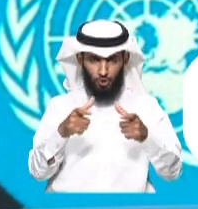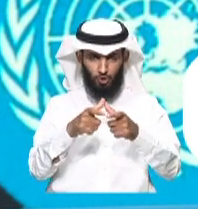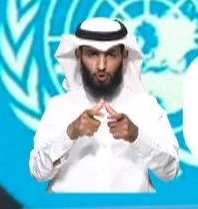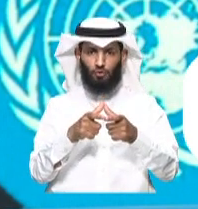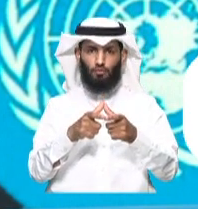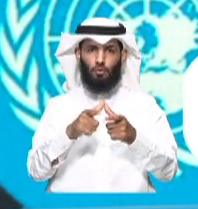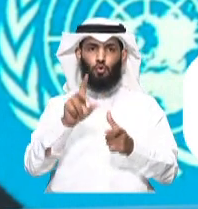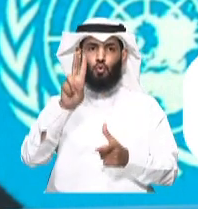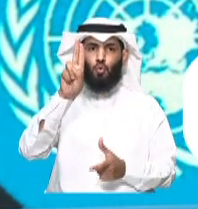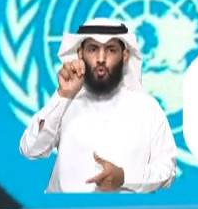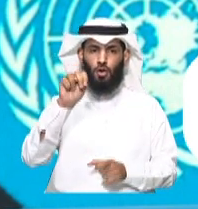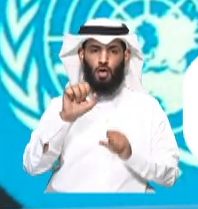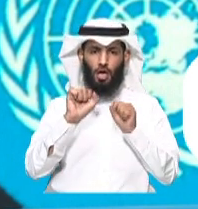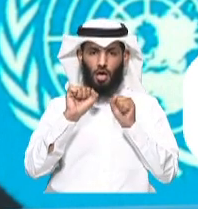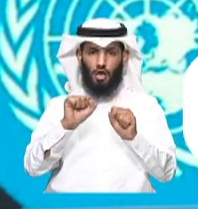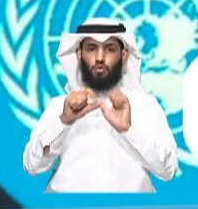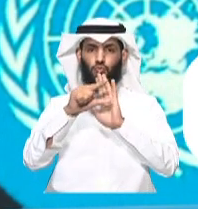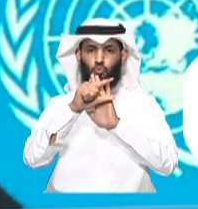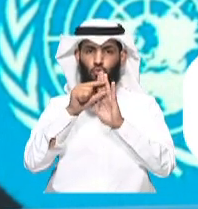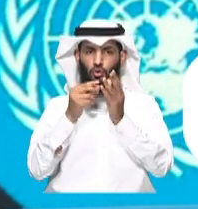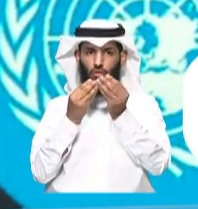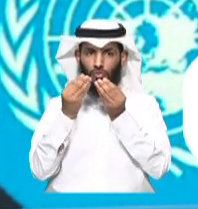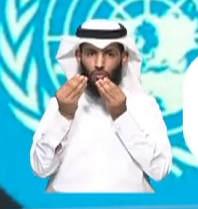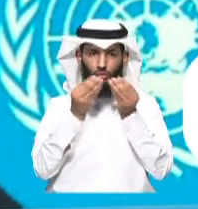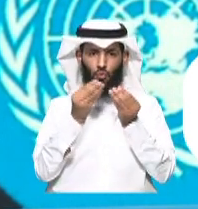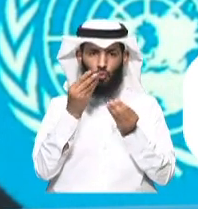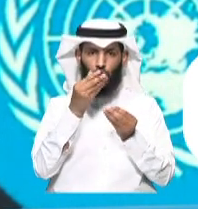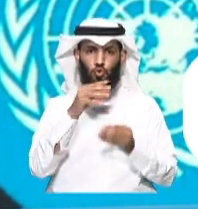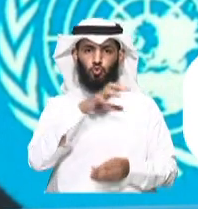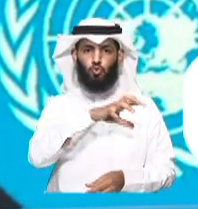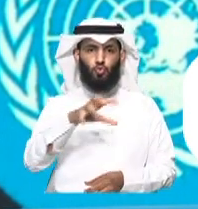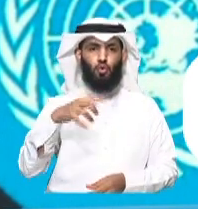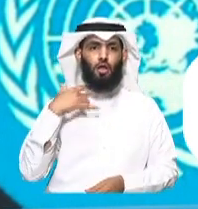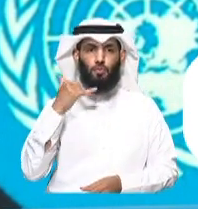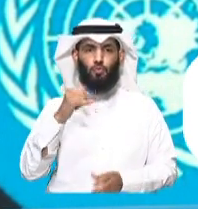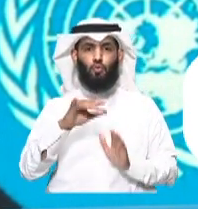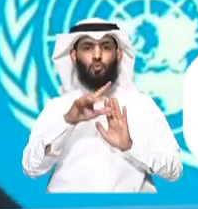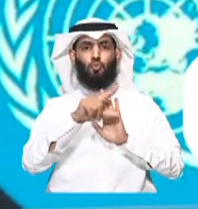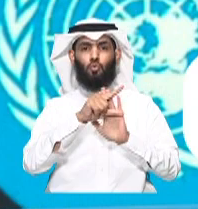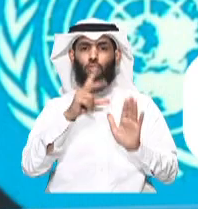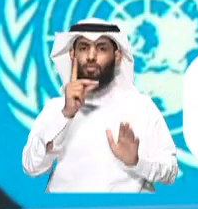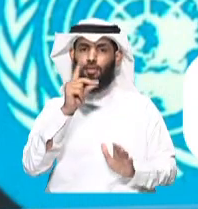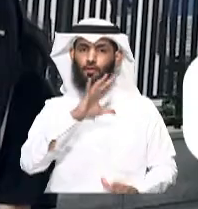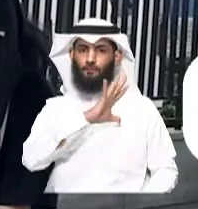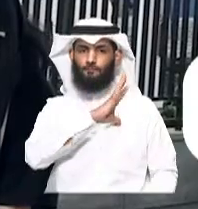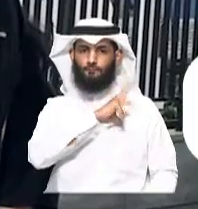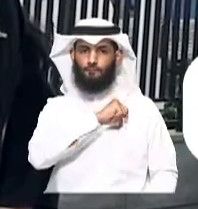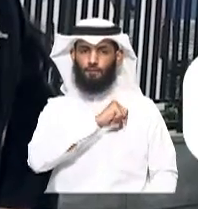الامن والمخصص لمناقشه الوضع في الشرق الاوسط والقضيه الفلسطينيه